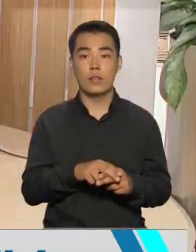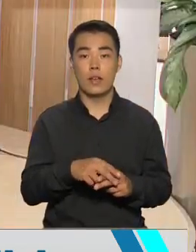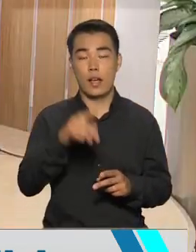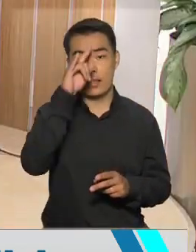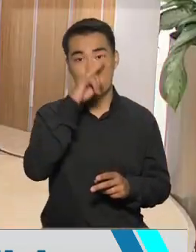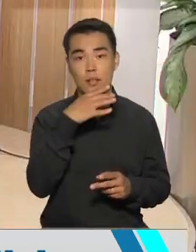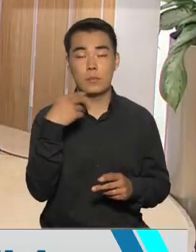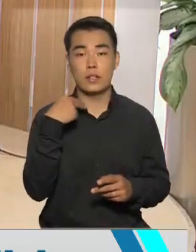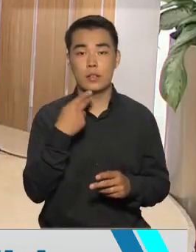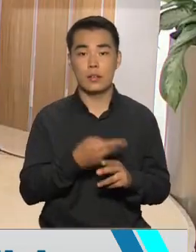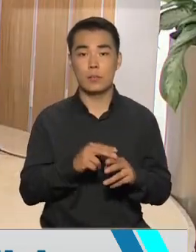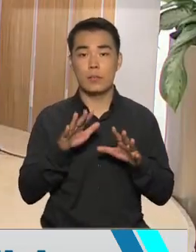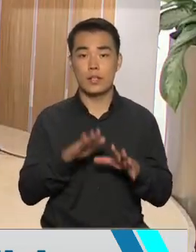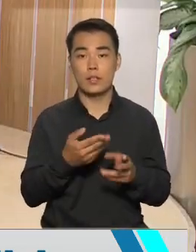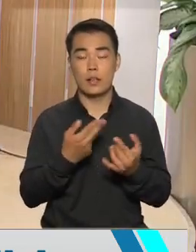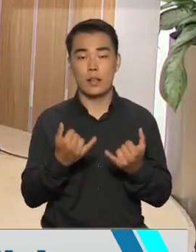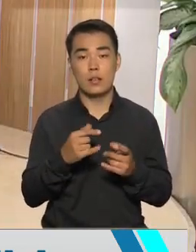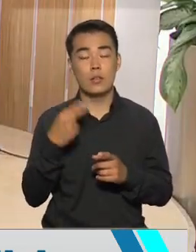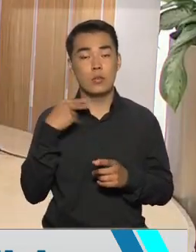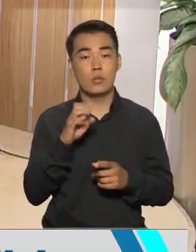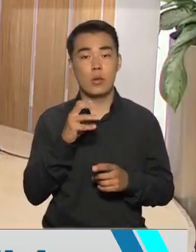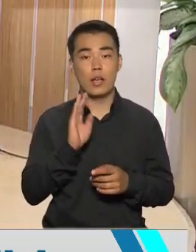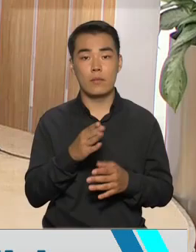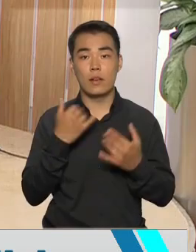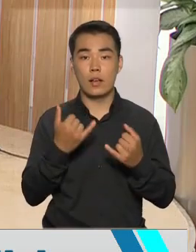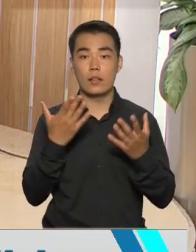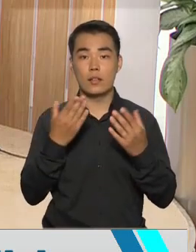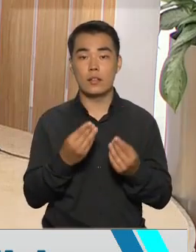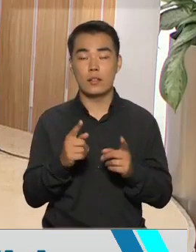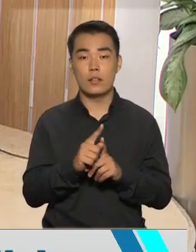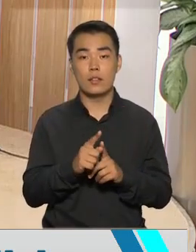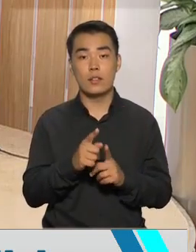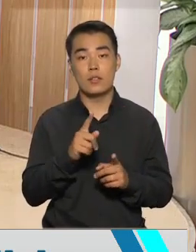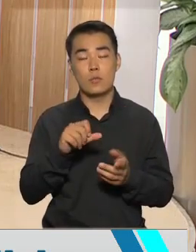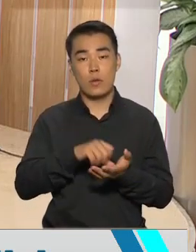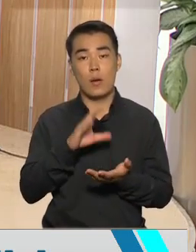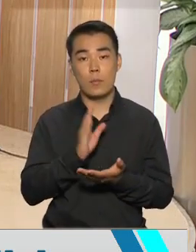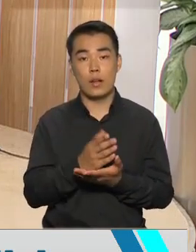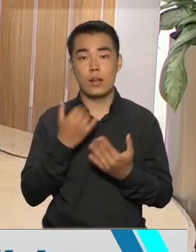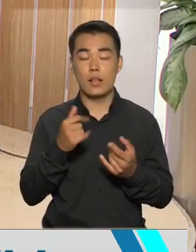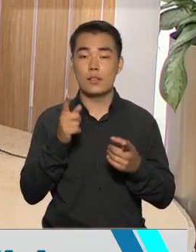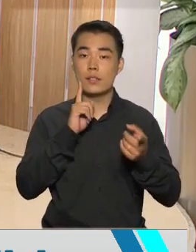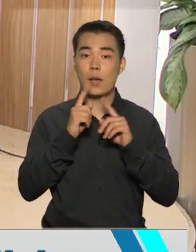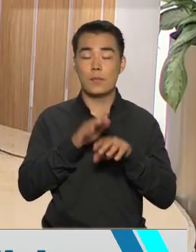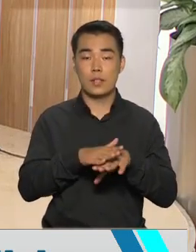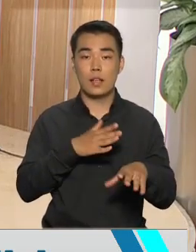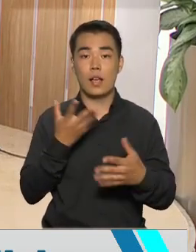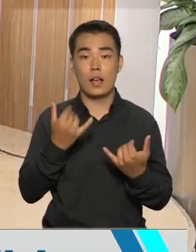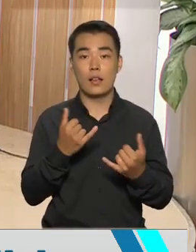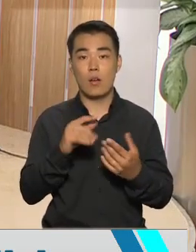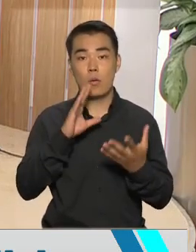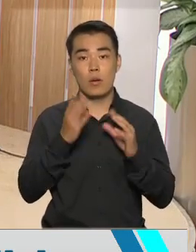Казакстан президенти урматтуу Касым Жомарт Токаевдин чечими бар. Ошон үчүн ушул саммитке азыр даярдыктар жүрүп